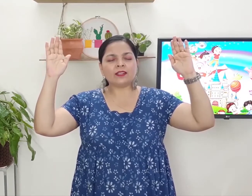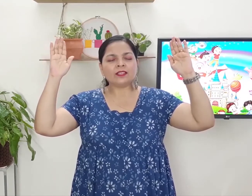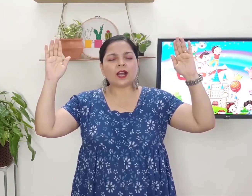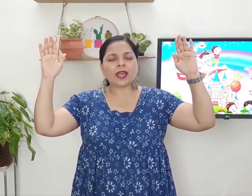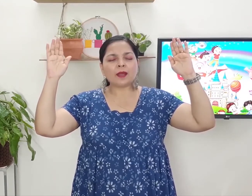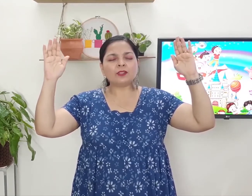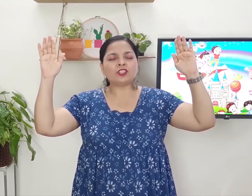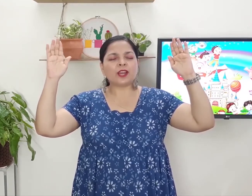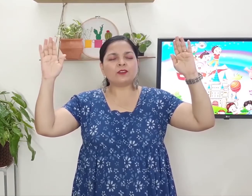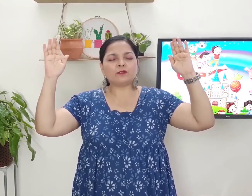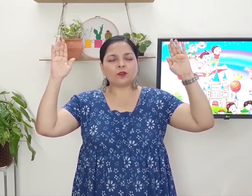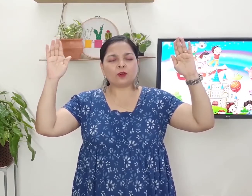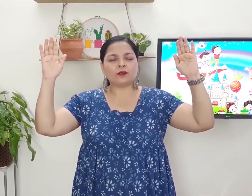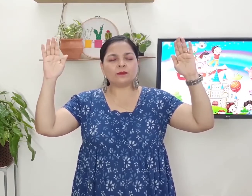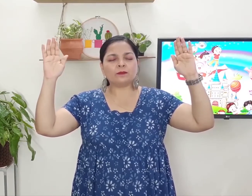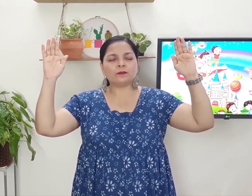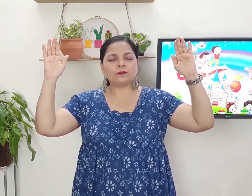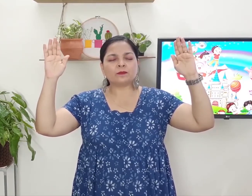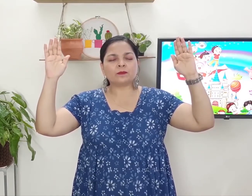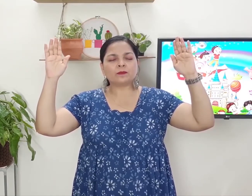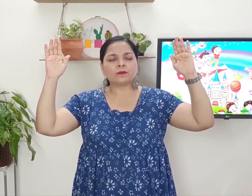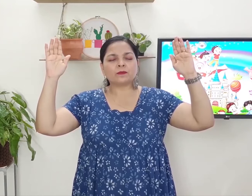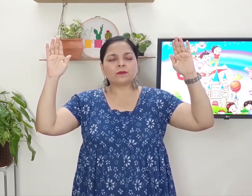நன்றிyorum, நான் தேவனின் பில்லை,